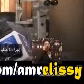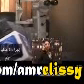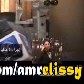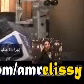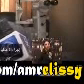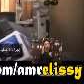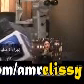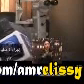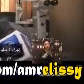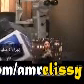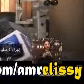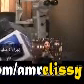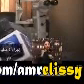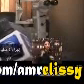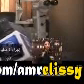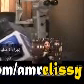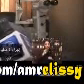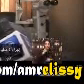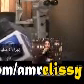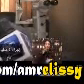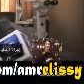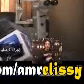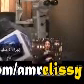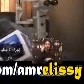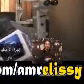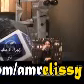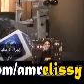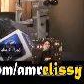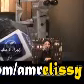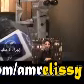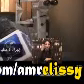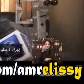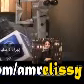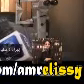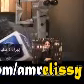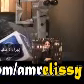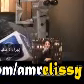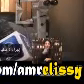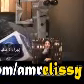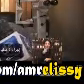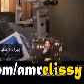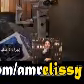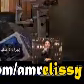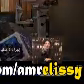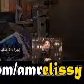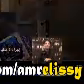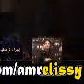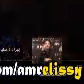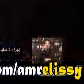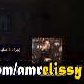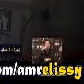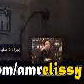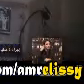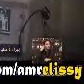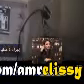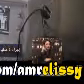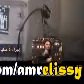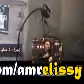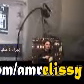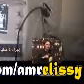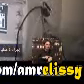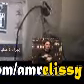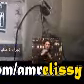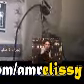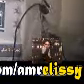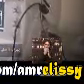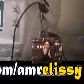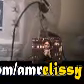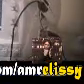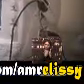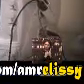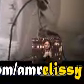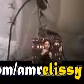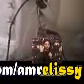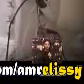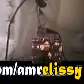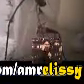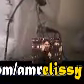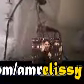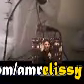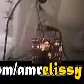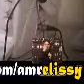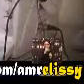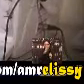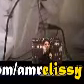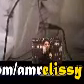وبنكشف على المرضى وبعد كده المرضى اللي محتاجين عمليات سواء ميه بيضاء او ميه زرقاء نبدا نحدد لهم مواعيد. النهاردة عندنا